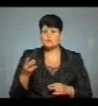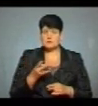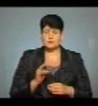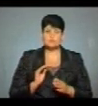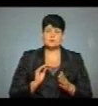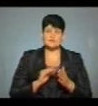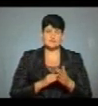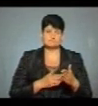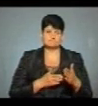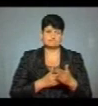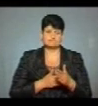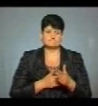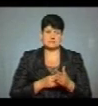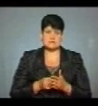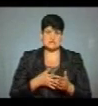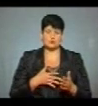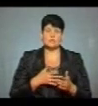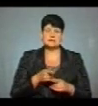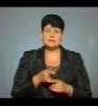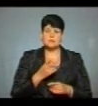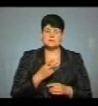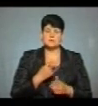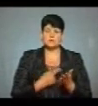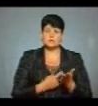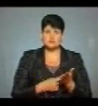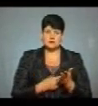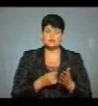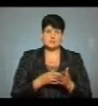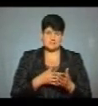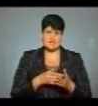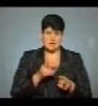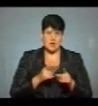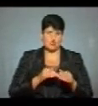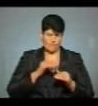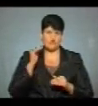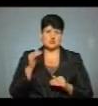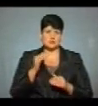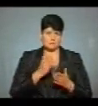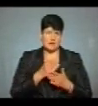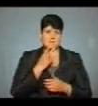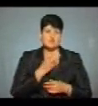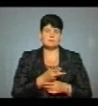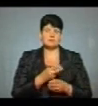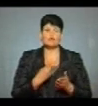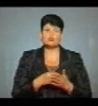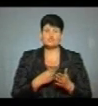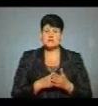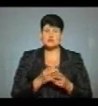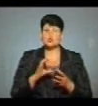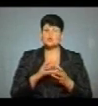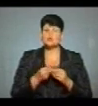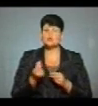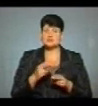встановити граничні ціни, він там, де доведено, що ціни реальні вищі граничних, мав би передбачити в бюджеті суму на